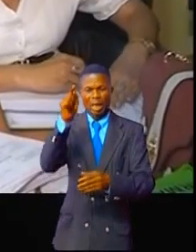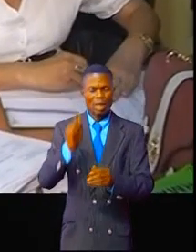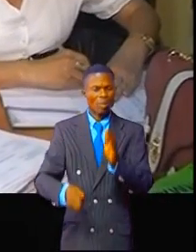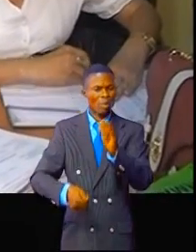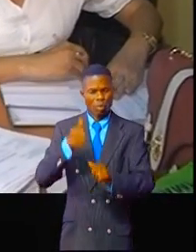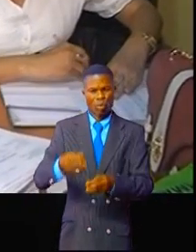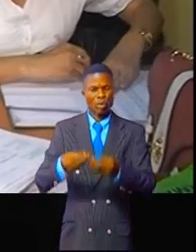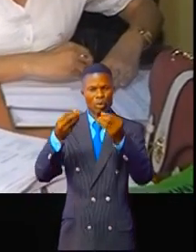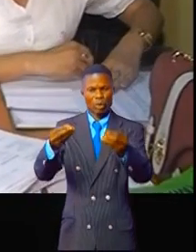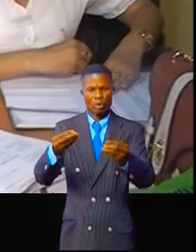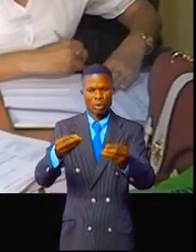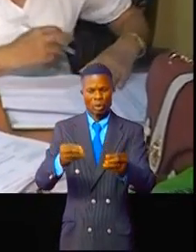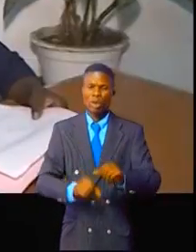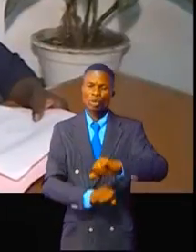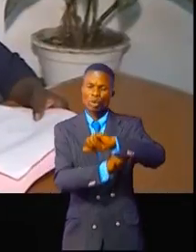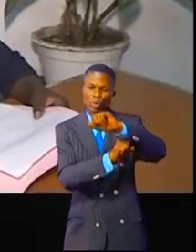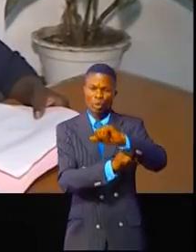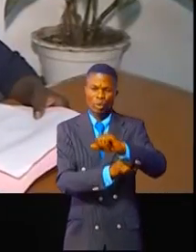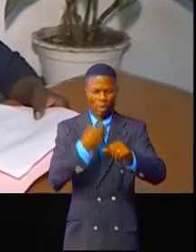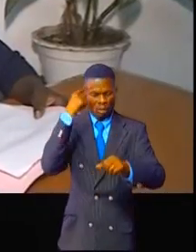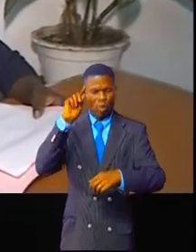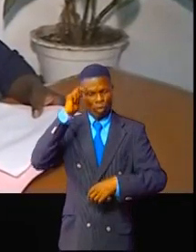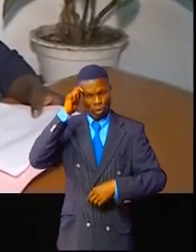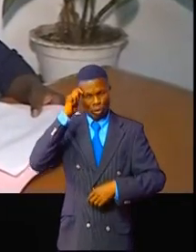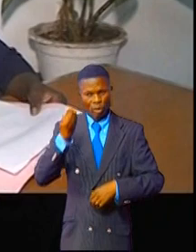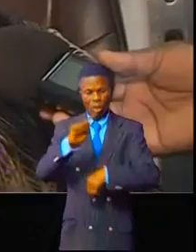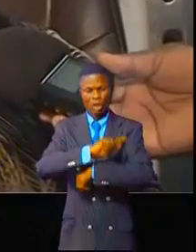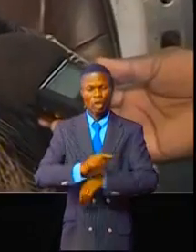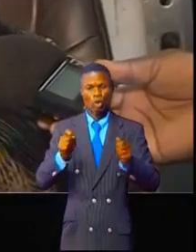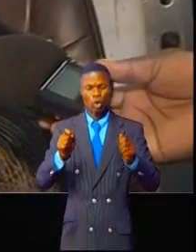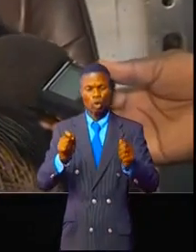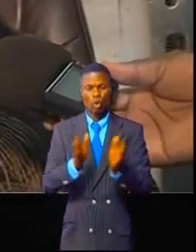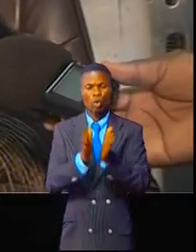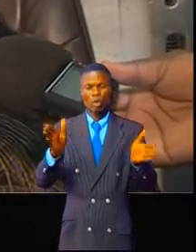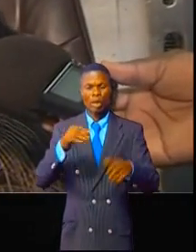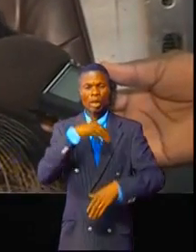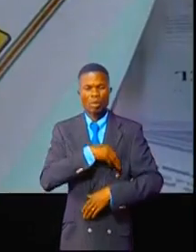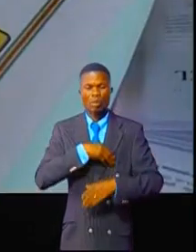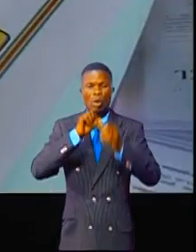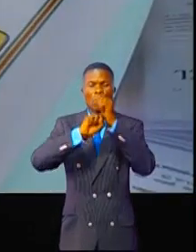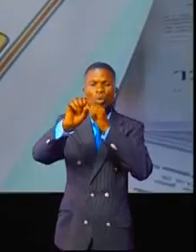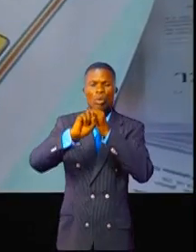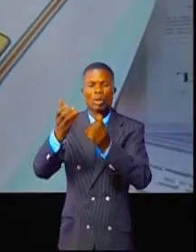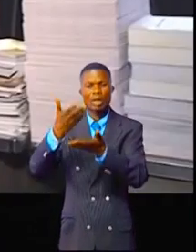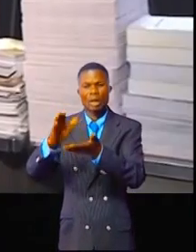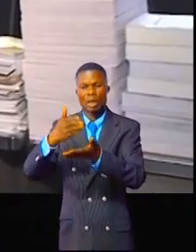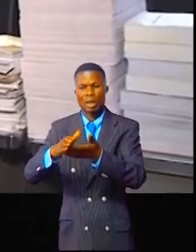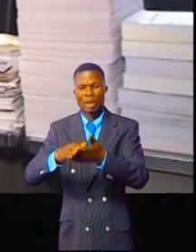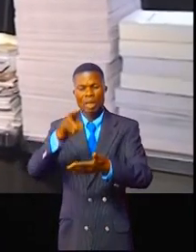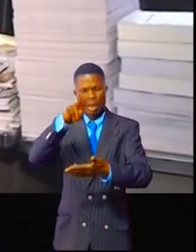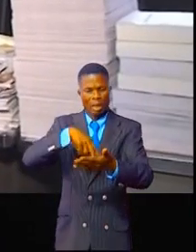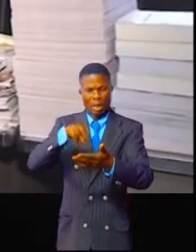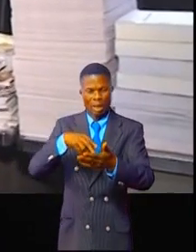réservé pour son accompagnement pour mémoire les journal officiel a pour mission la publication et la diffusion des textes